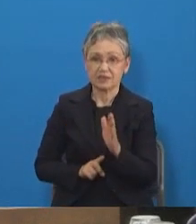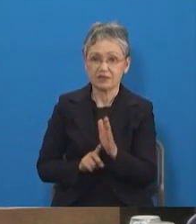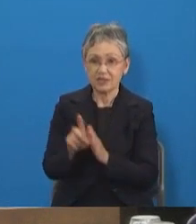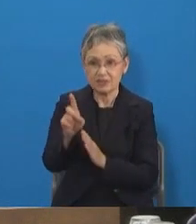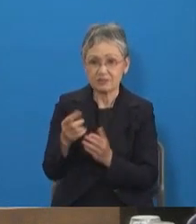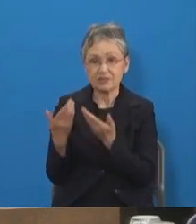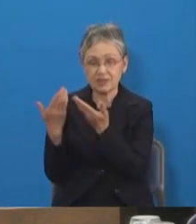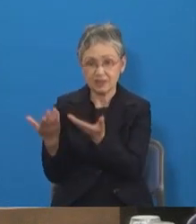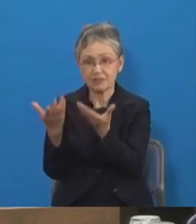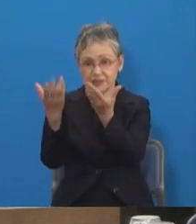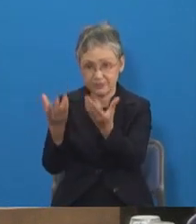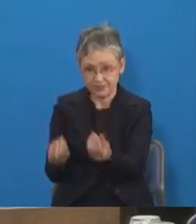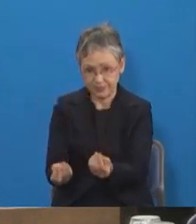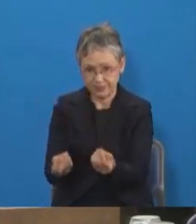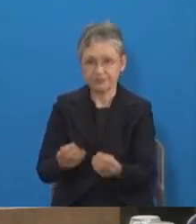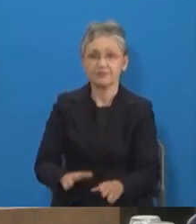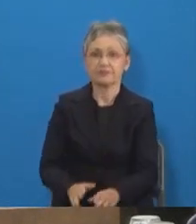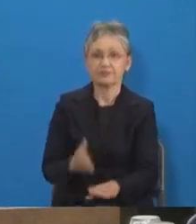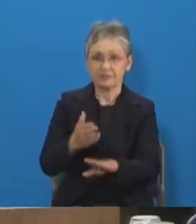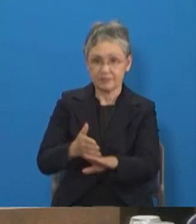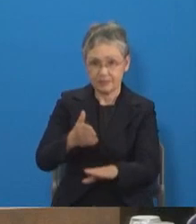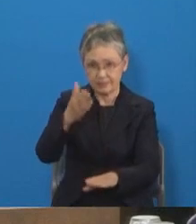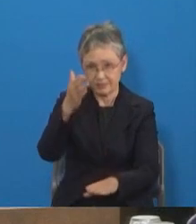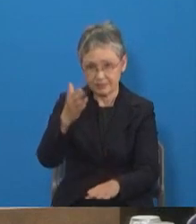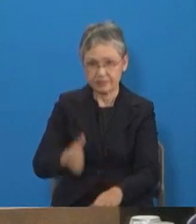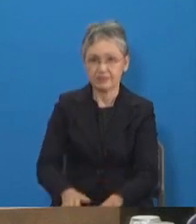聴ありがとうございました。